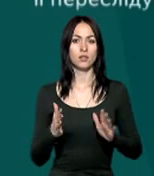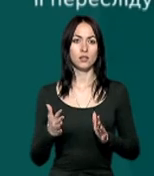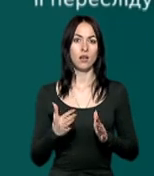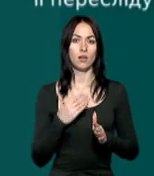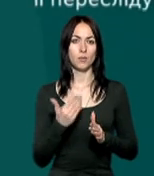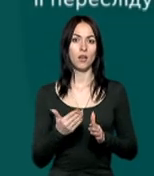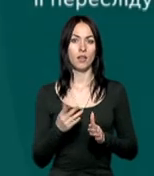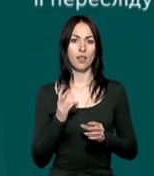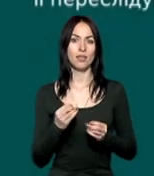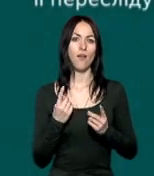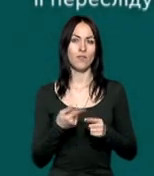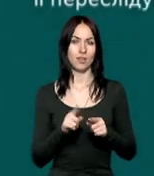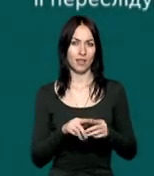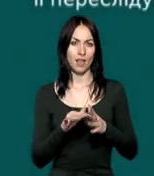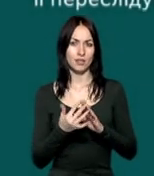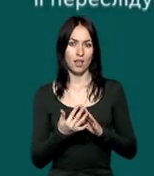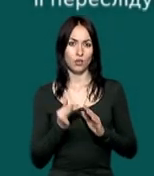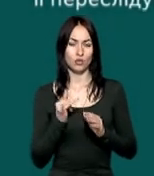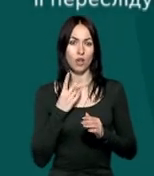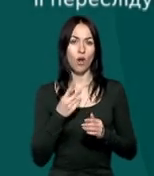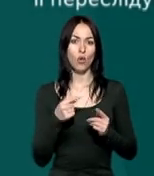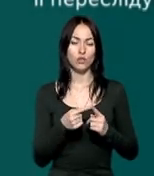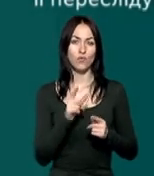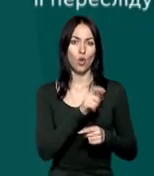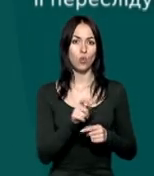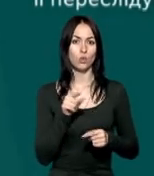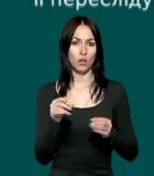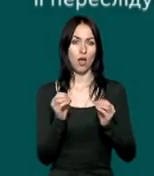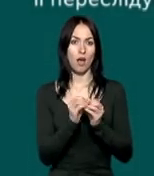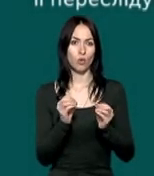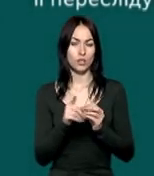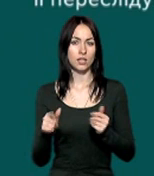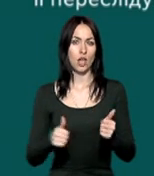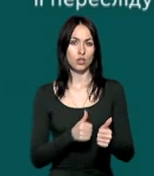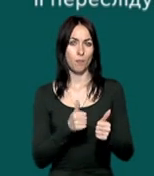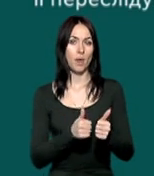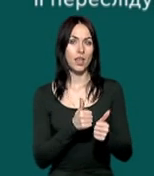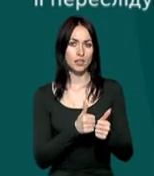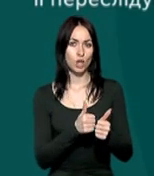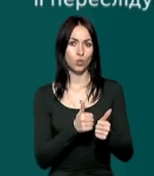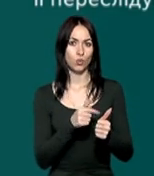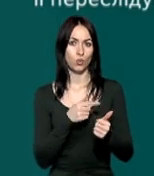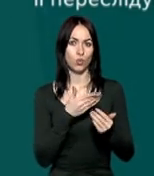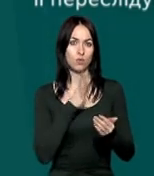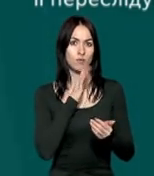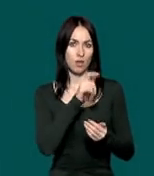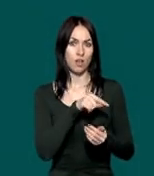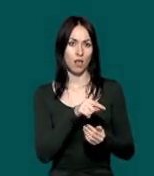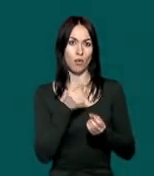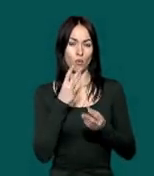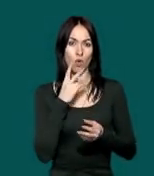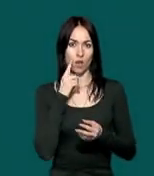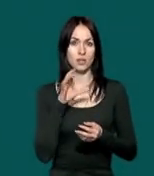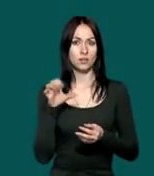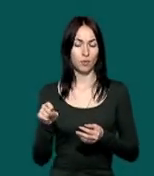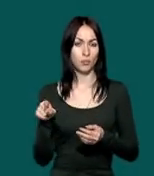є невелике селище. І очевидно, що люди, які одні ті ж переслідують, скажімо так, її, то вони впали в око.